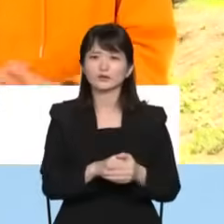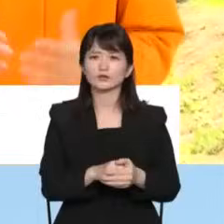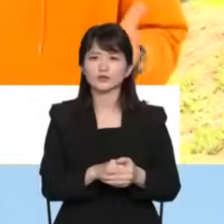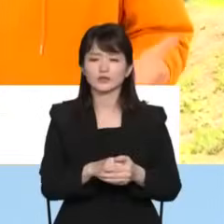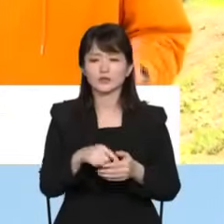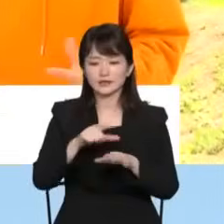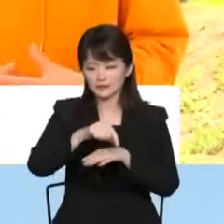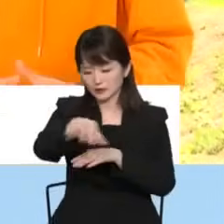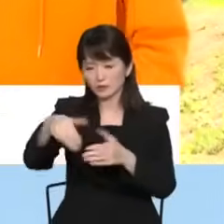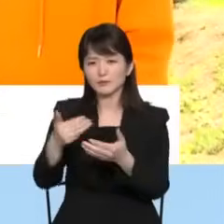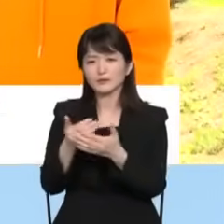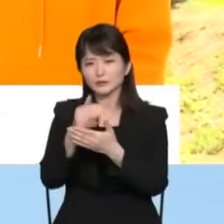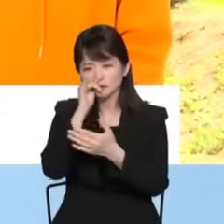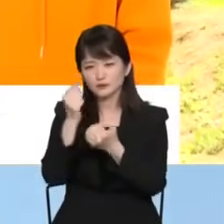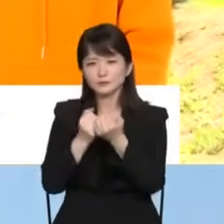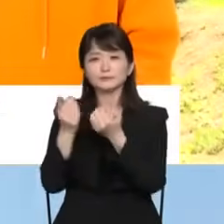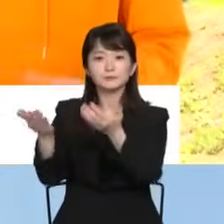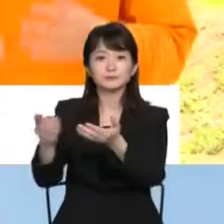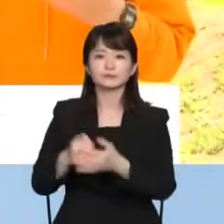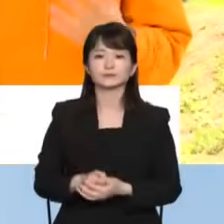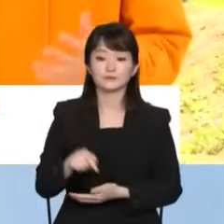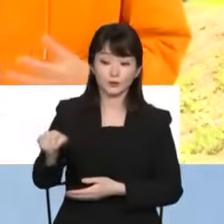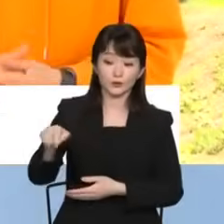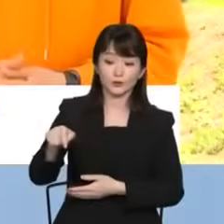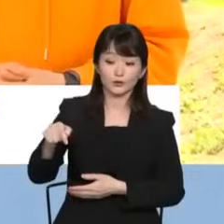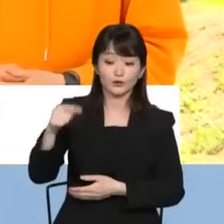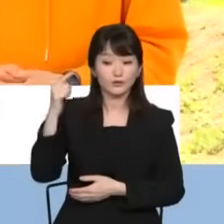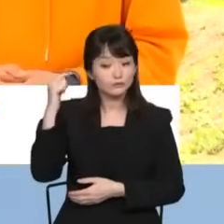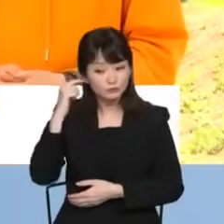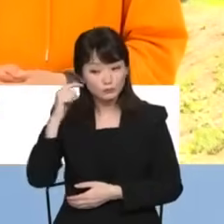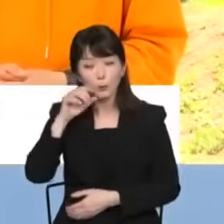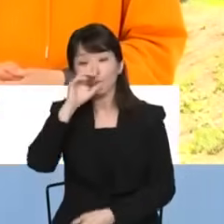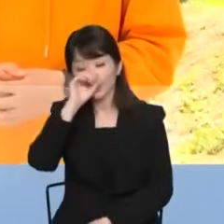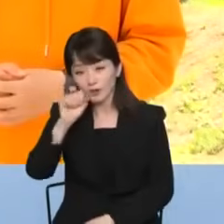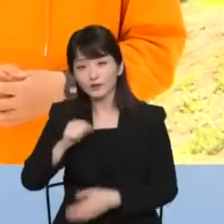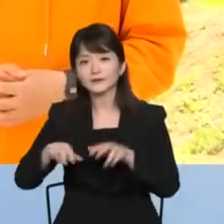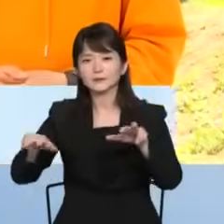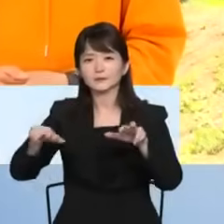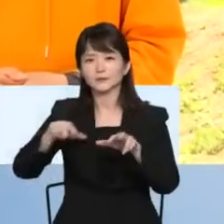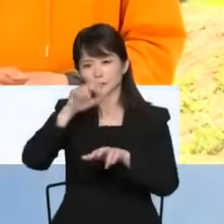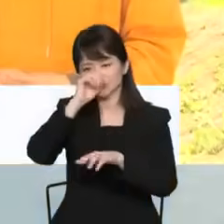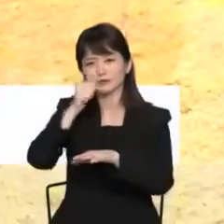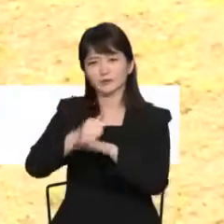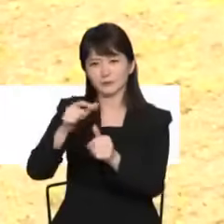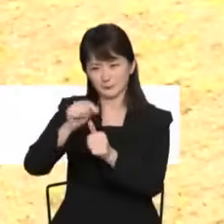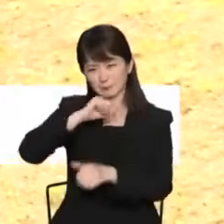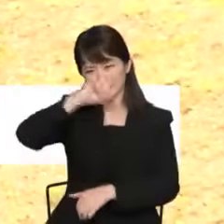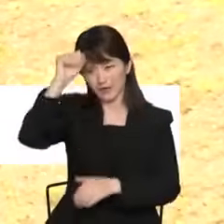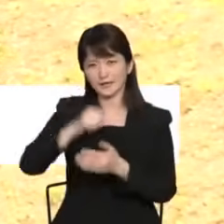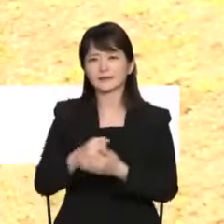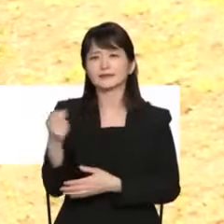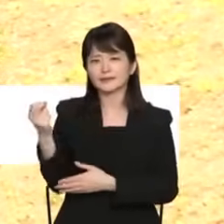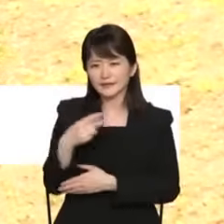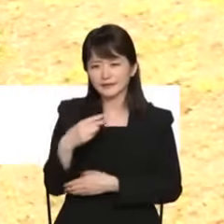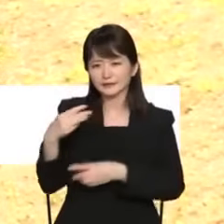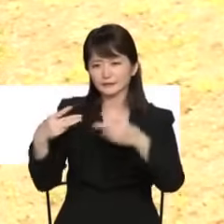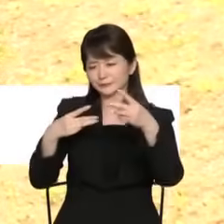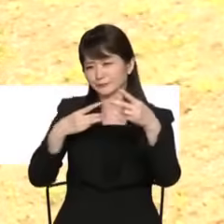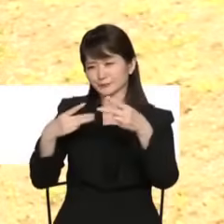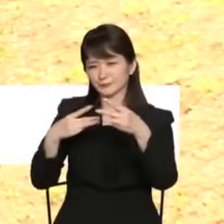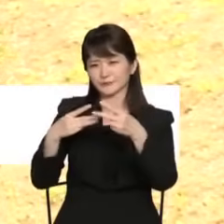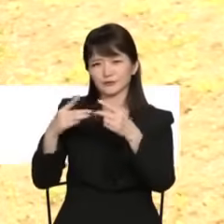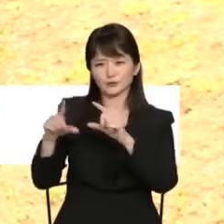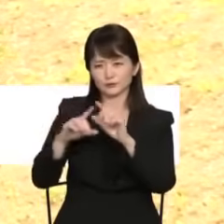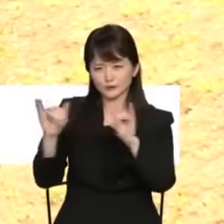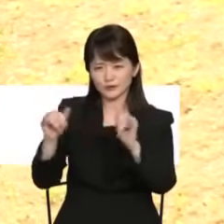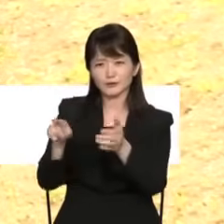설명드렸고 주민들께서 아주 그분에 대한 호응이 높았습니다. 그래서 이번에 좋은 성과를 내게 된 것 같고요. 그래서 다시 한번 우리 동탄 주민들께 저를